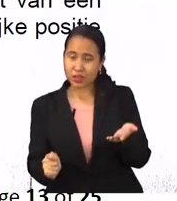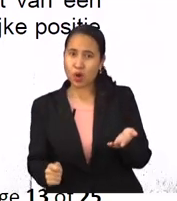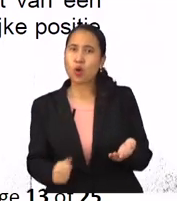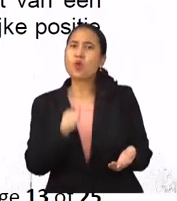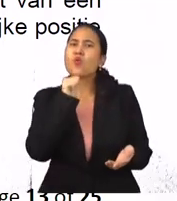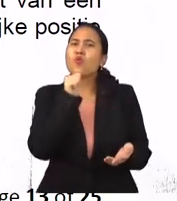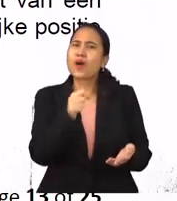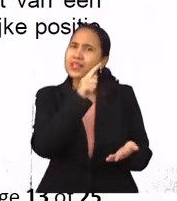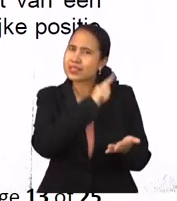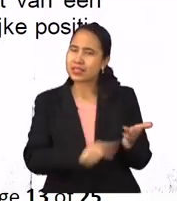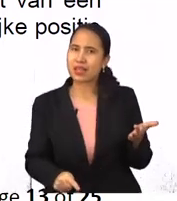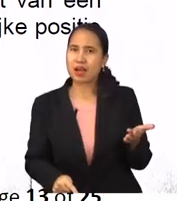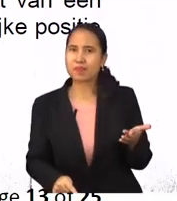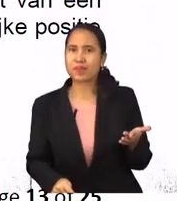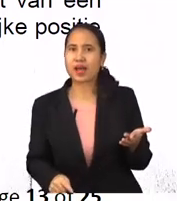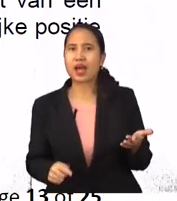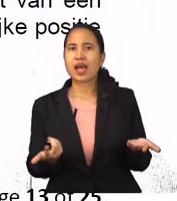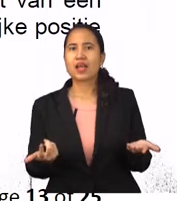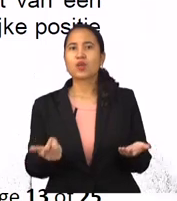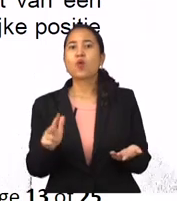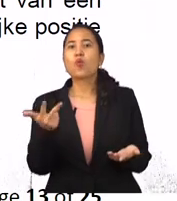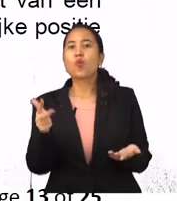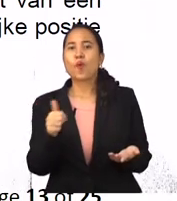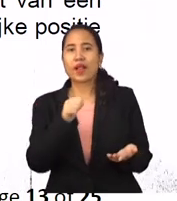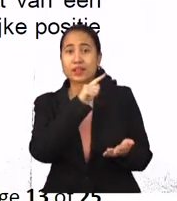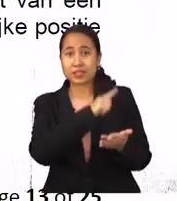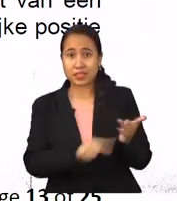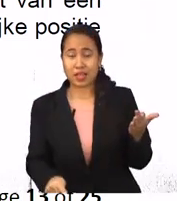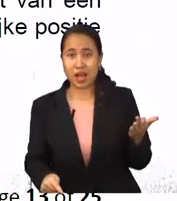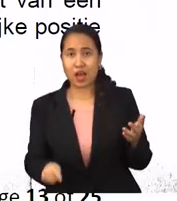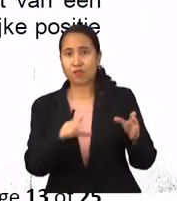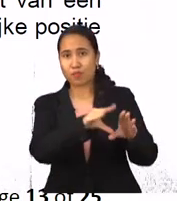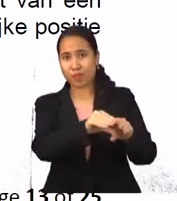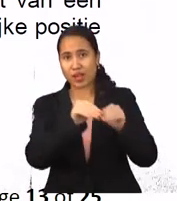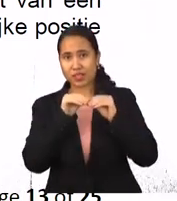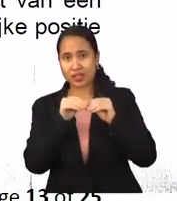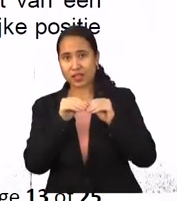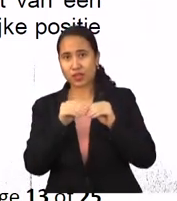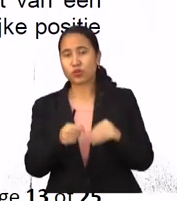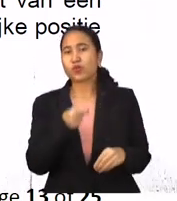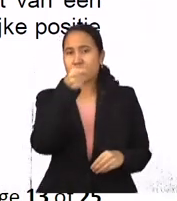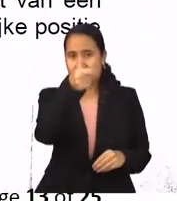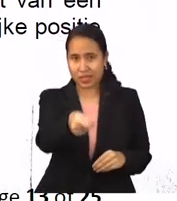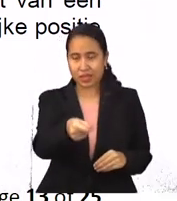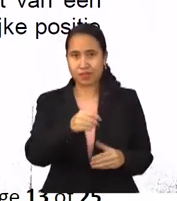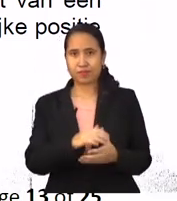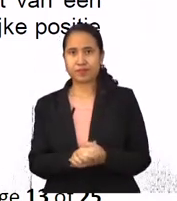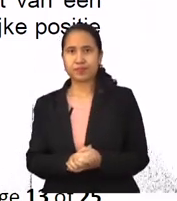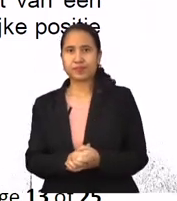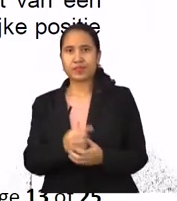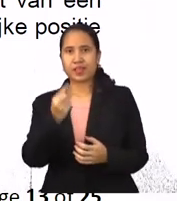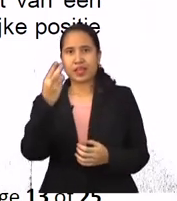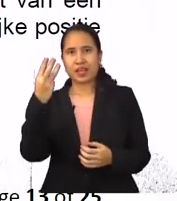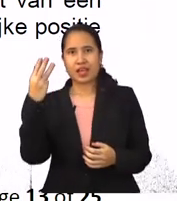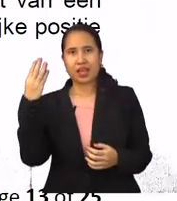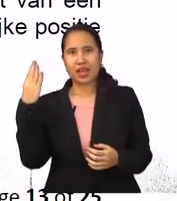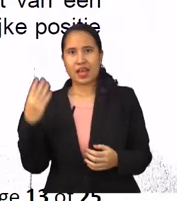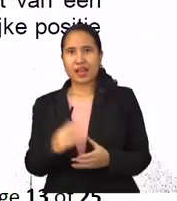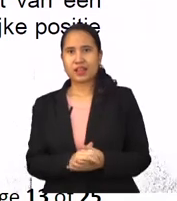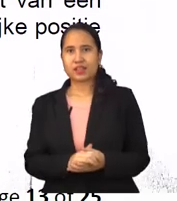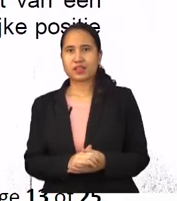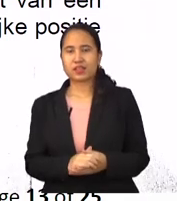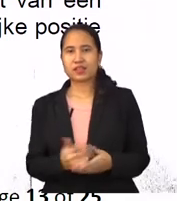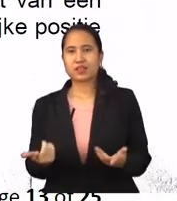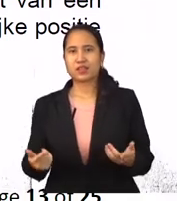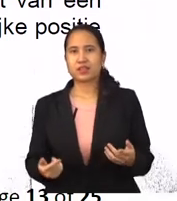bepaalt welke straffen of maatregelen in welke gevallen kunnen worden opgelegd. Elke inmenging in zaken de opsporing